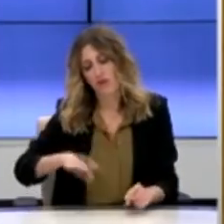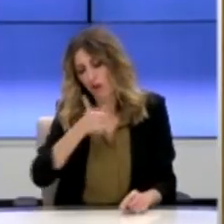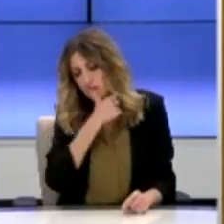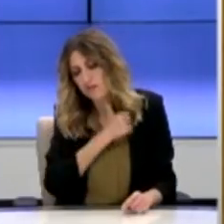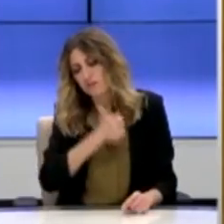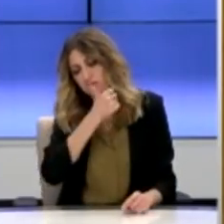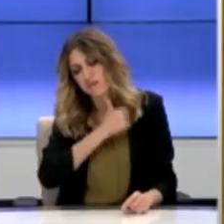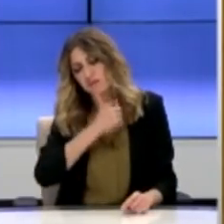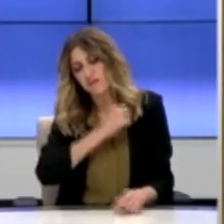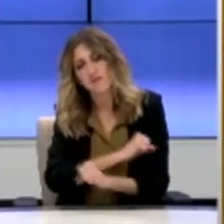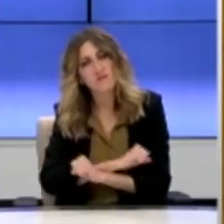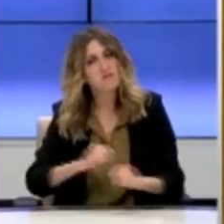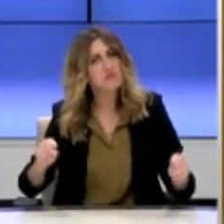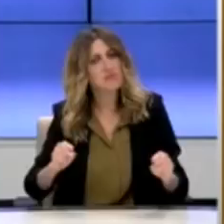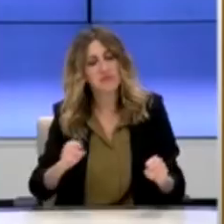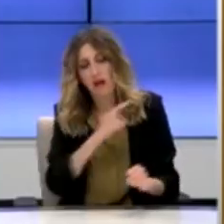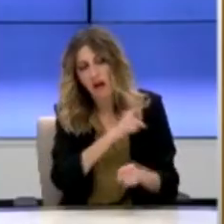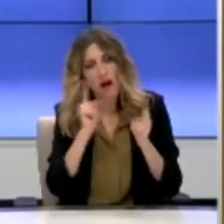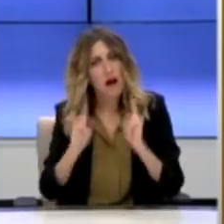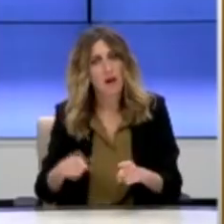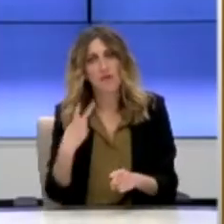που συνεχίζει να αγωνίζεται και να